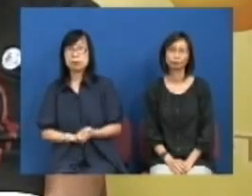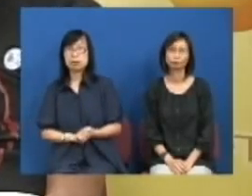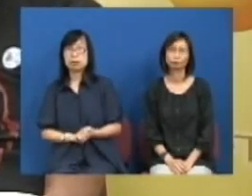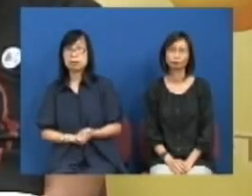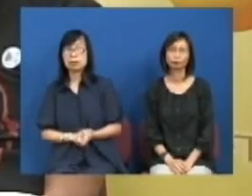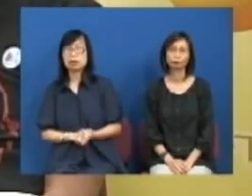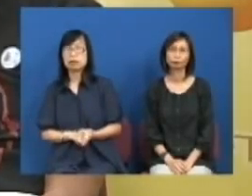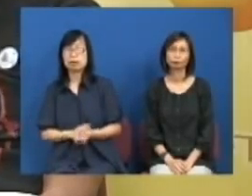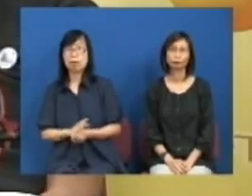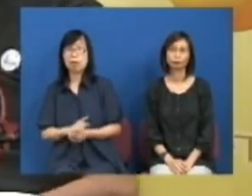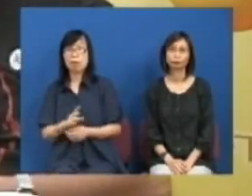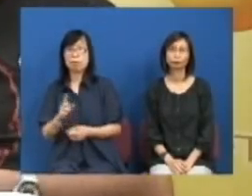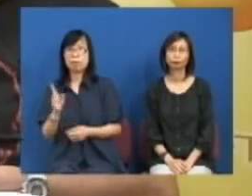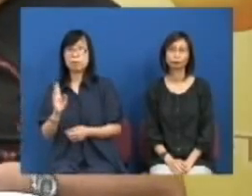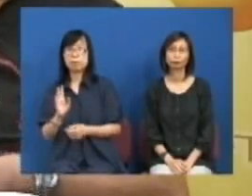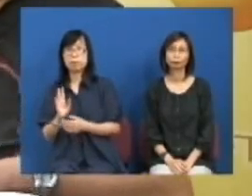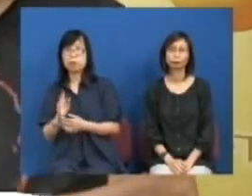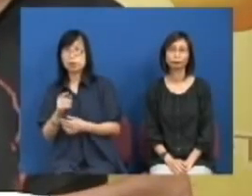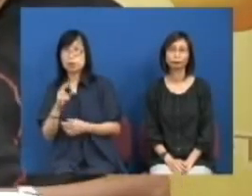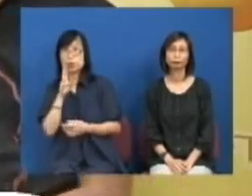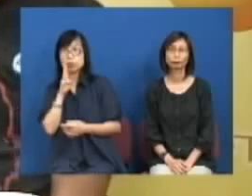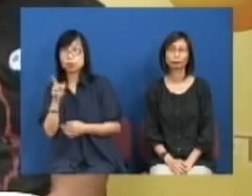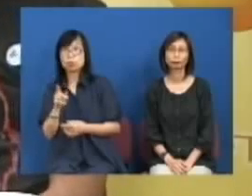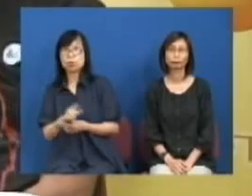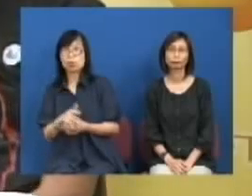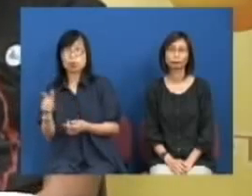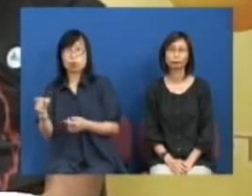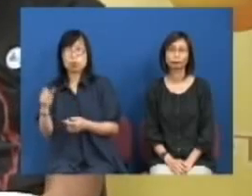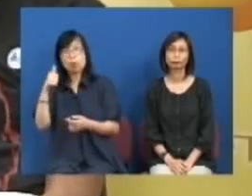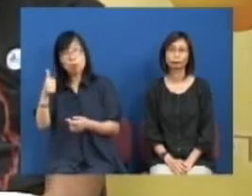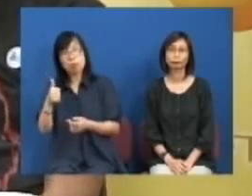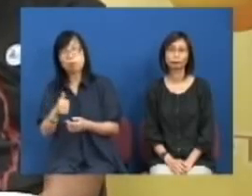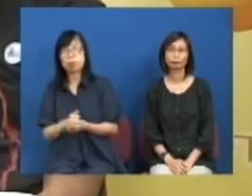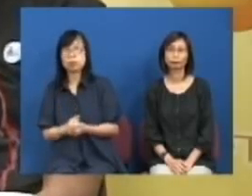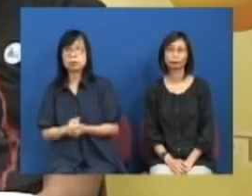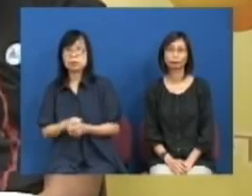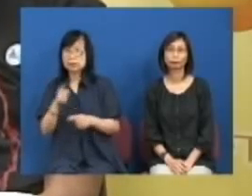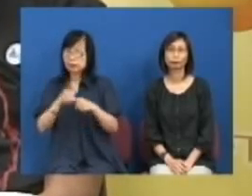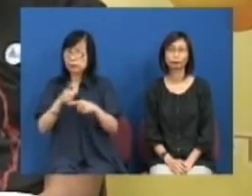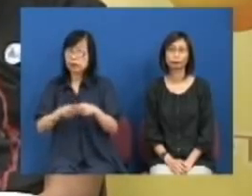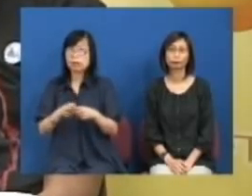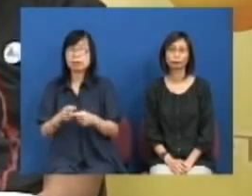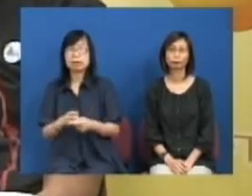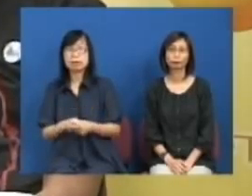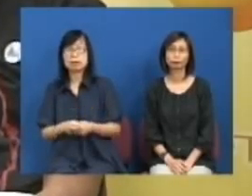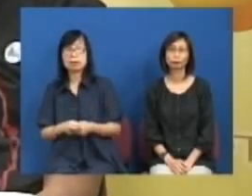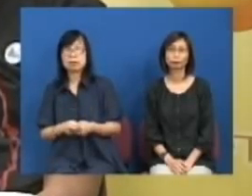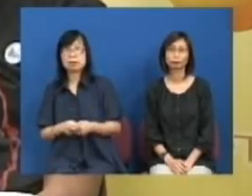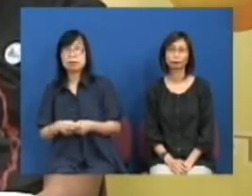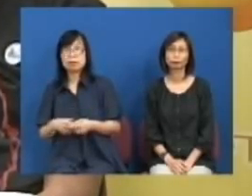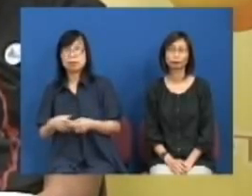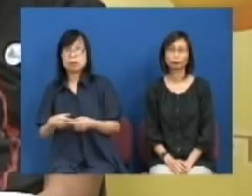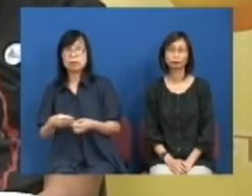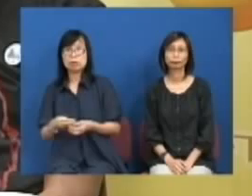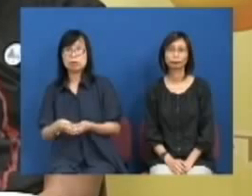的運動。當然我的意思就是原來那個已經很好。實際上現在這